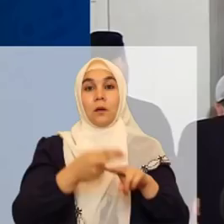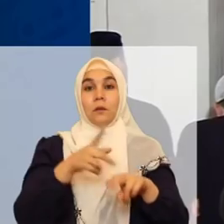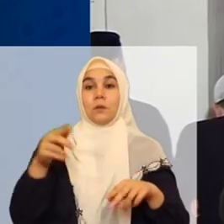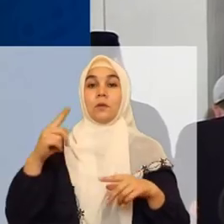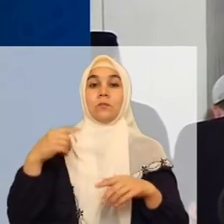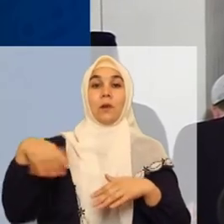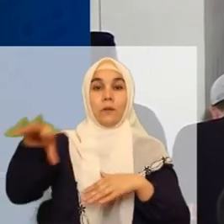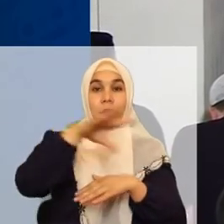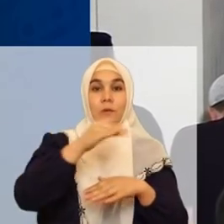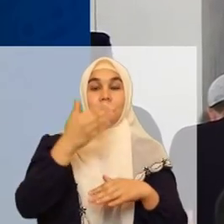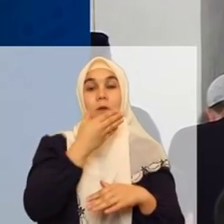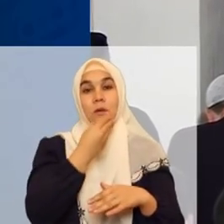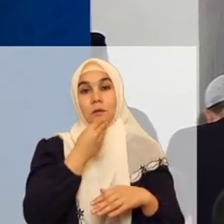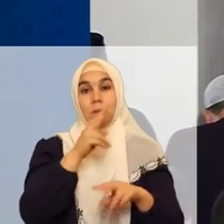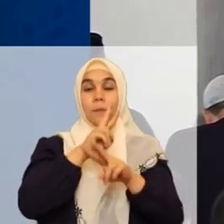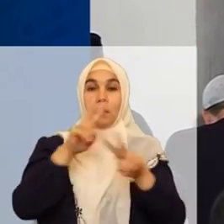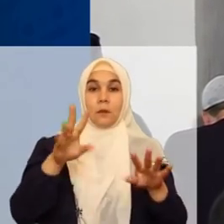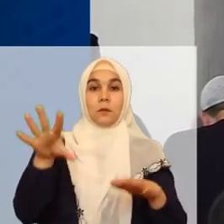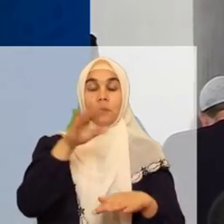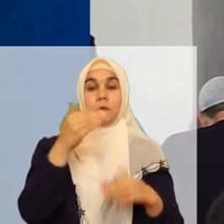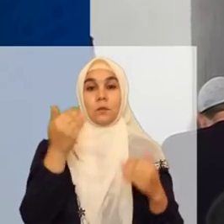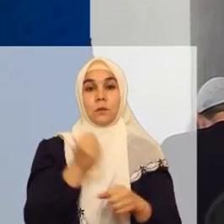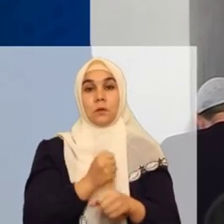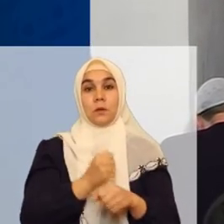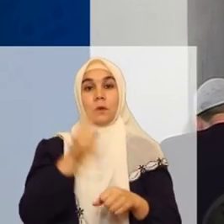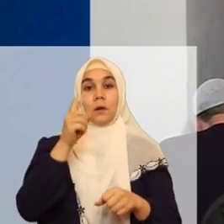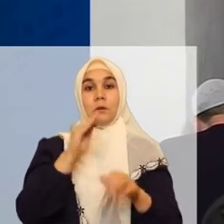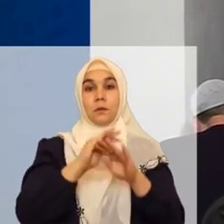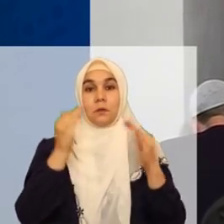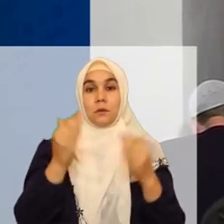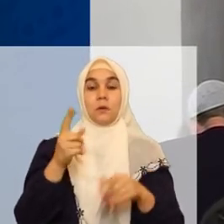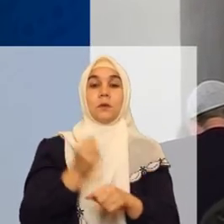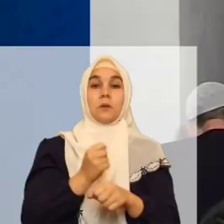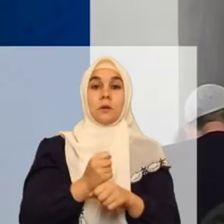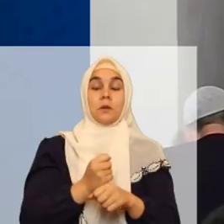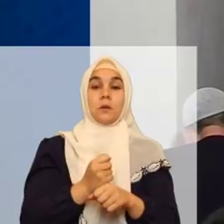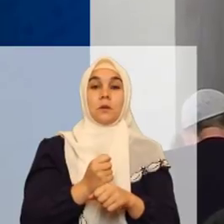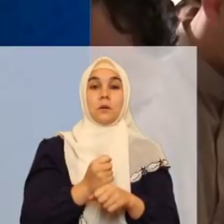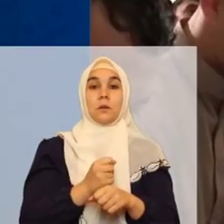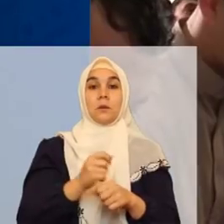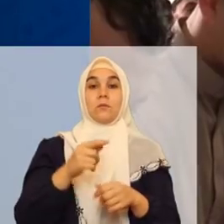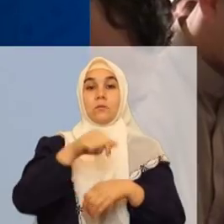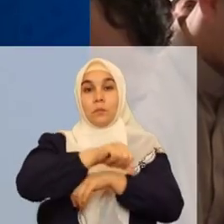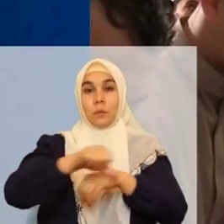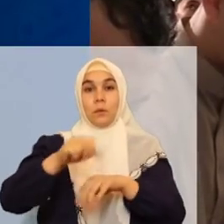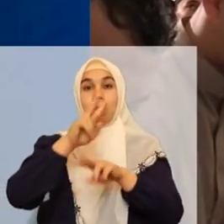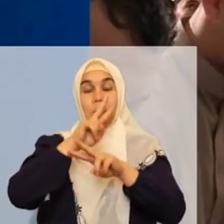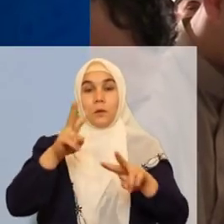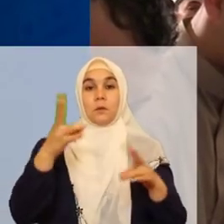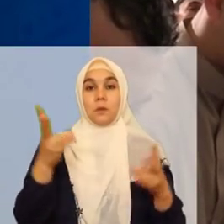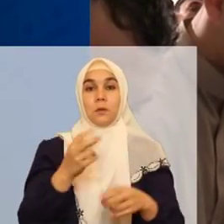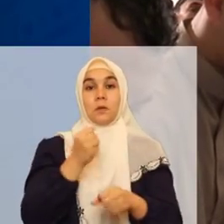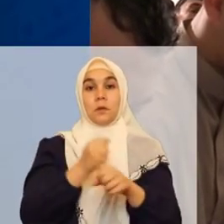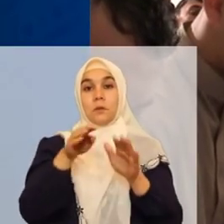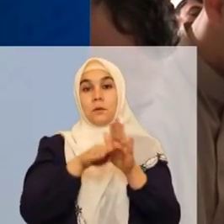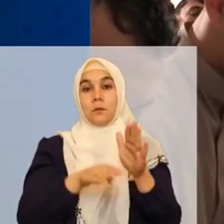chor atrofdan axloqsizliklar hajda nima qildi? Chegaralanib qo'yibdi.